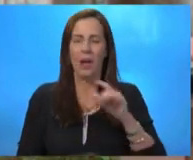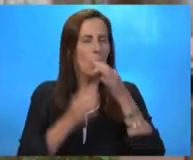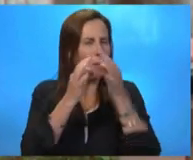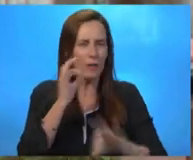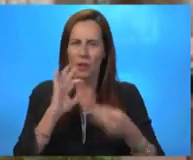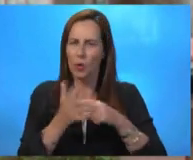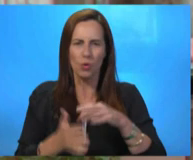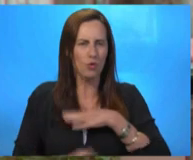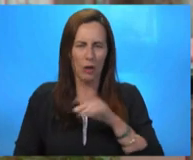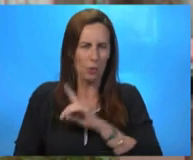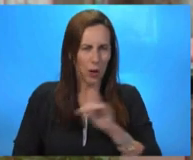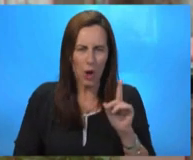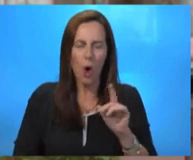תוכניותינו,